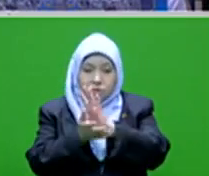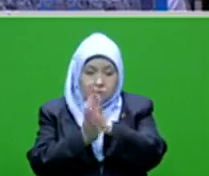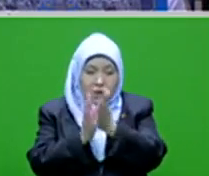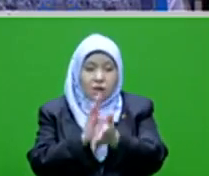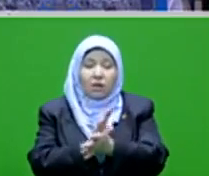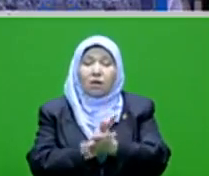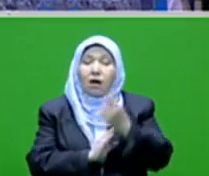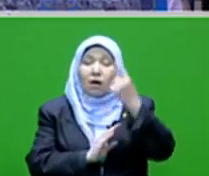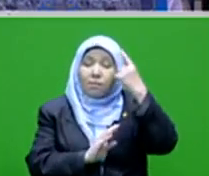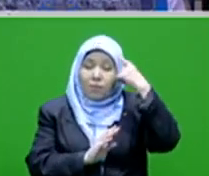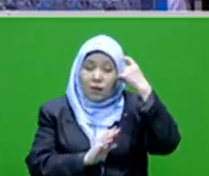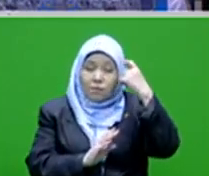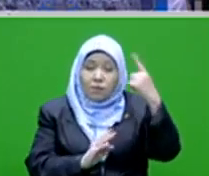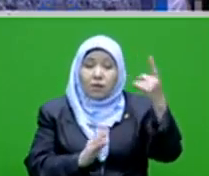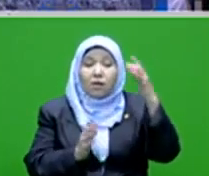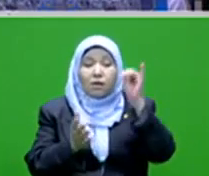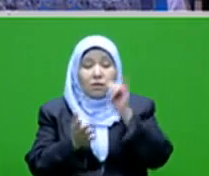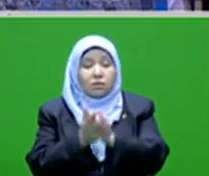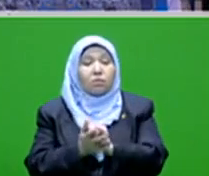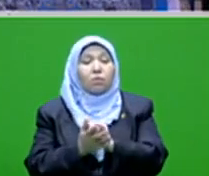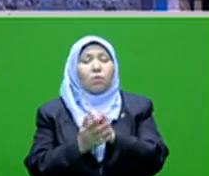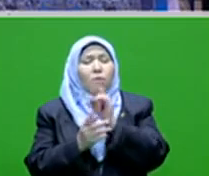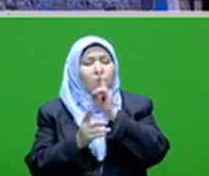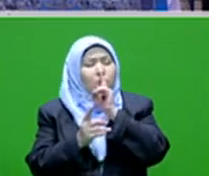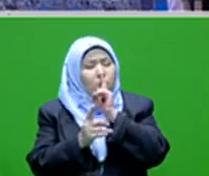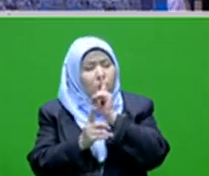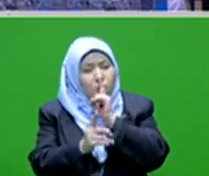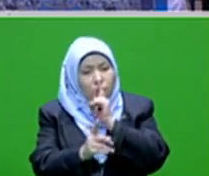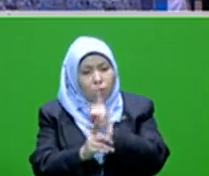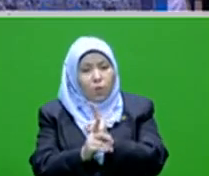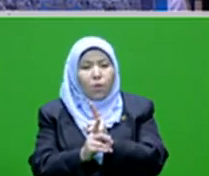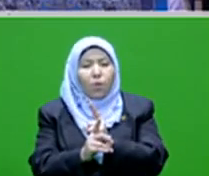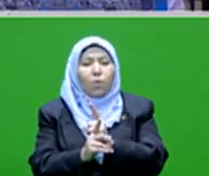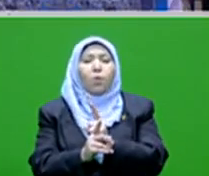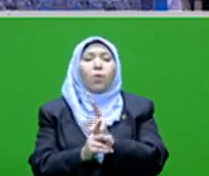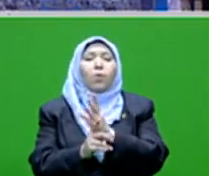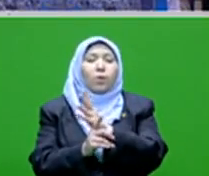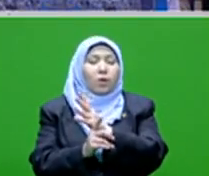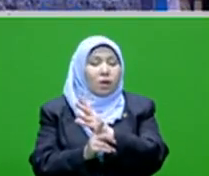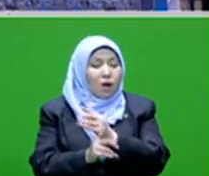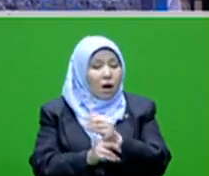إِذْ أَخْرَجَنِي مِنَ السِّجْنِ